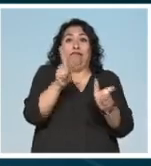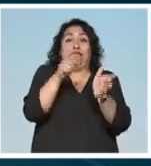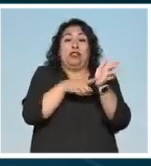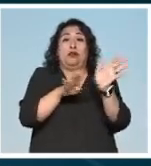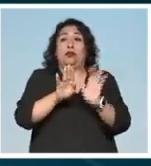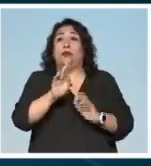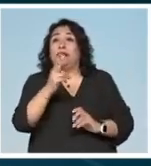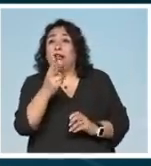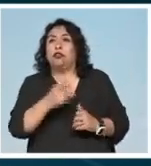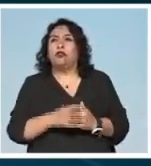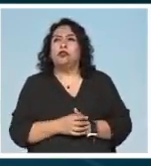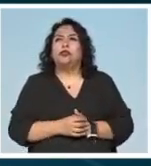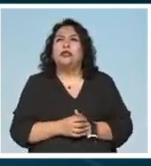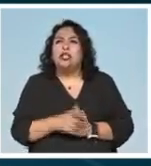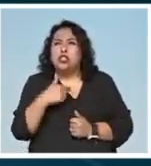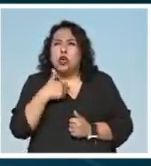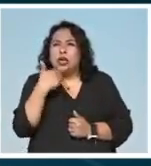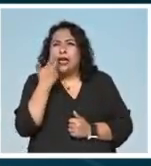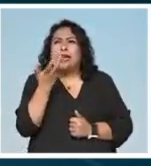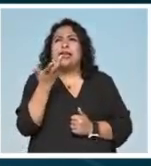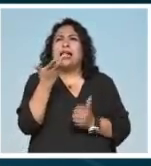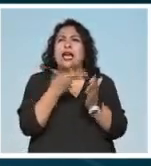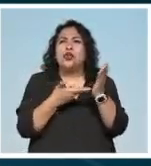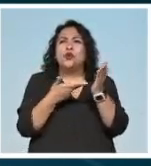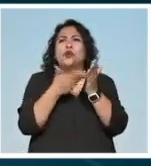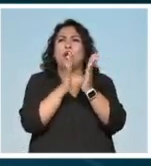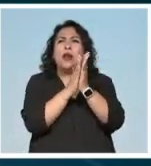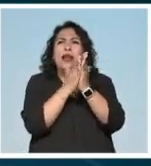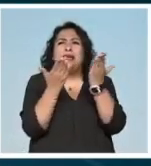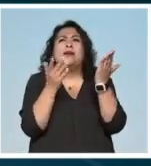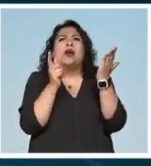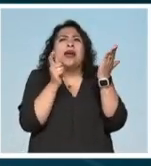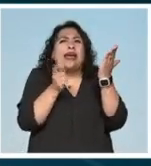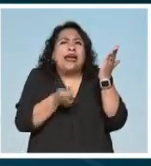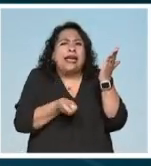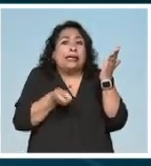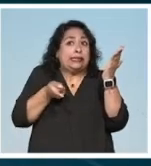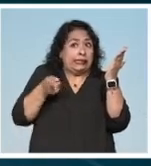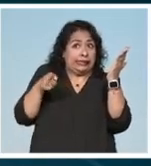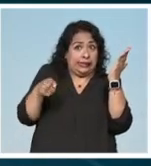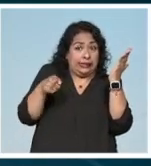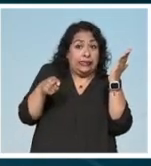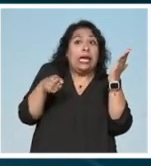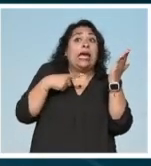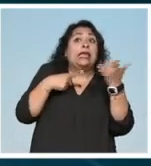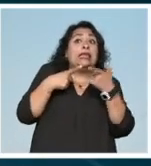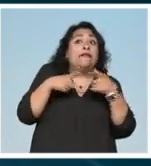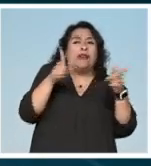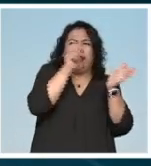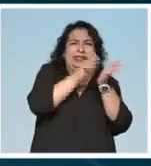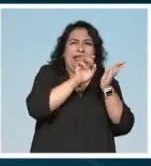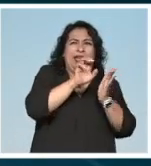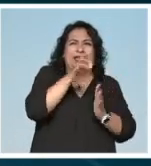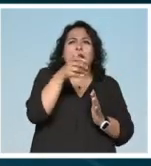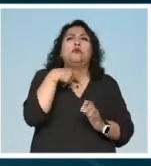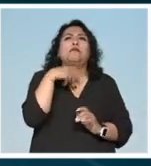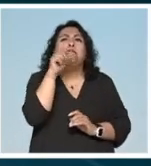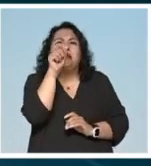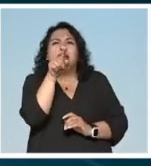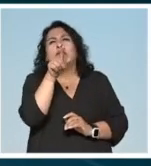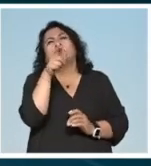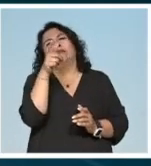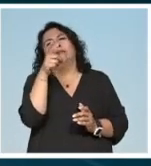1992. Lo he voluto fare con lo strumento del romanzo, perché questo mi permetteva, differentemente dal saggio, che pure è uno